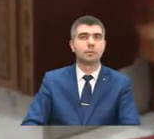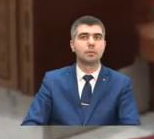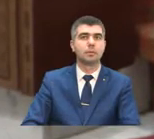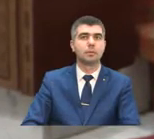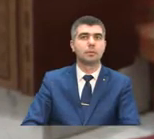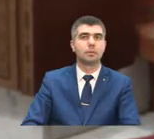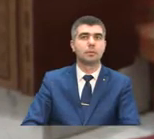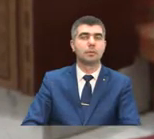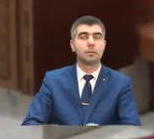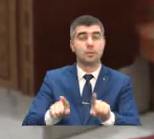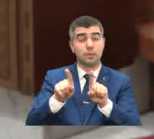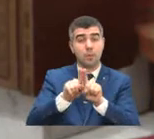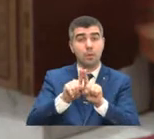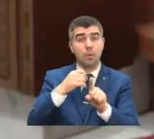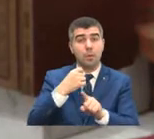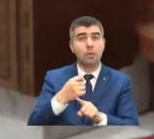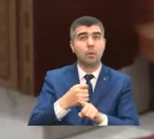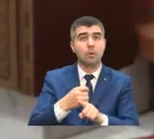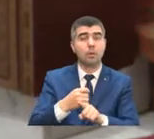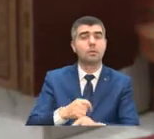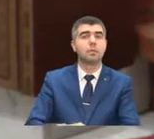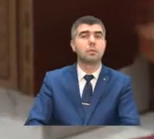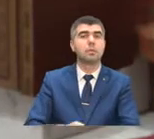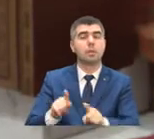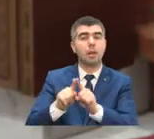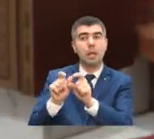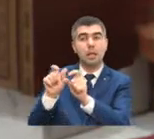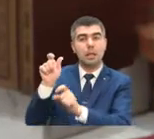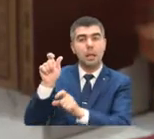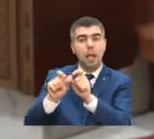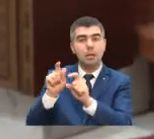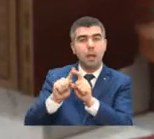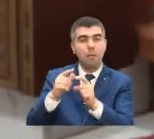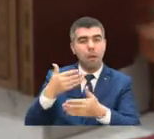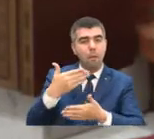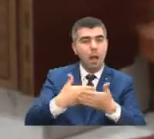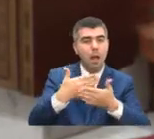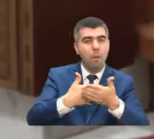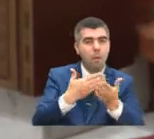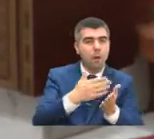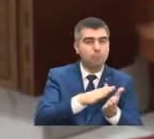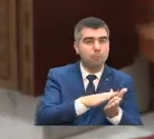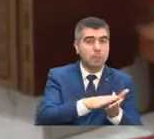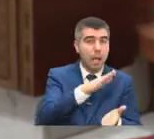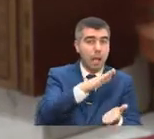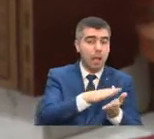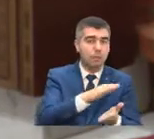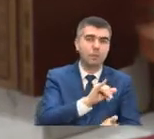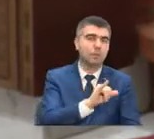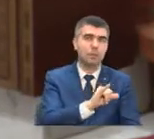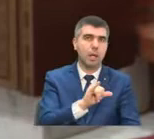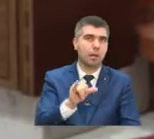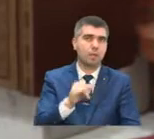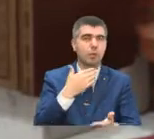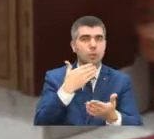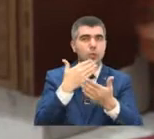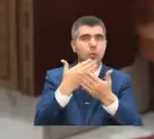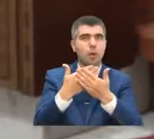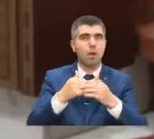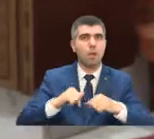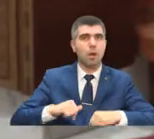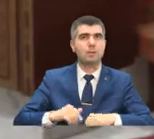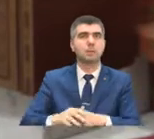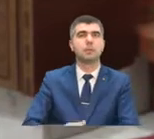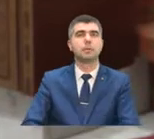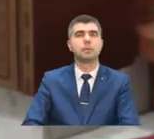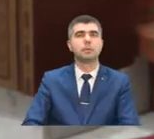الحرص على عدم إلزام المواطنين بوثائق تقنية وإدارية غير ضرورية. شكرا سيد الوزير. مع الأسف